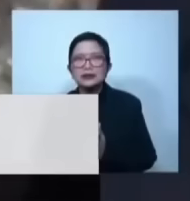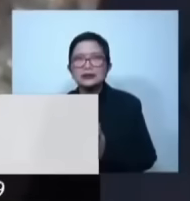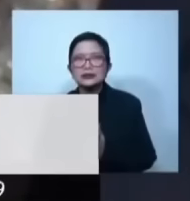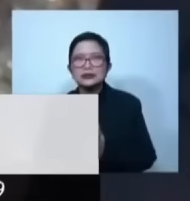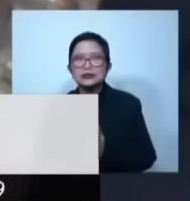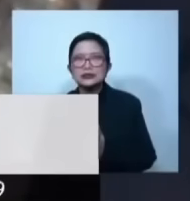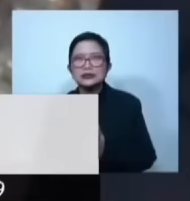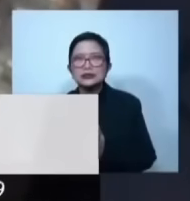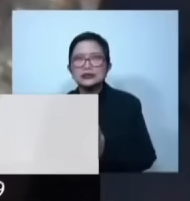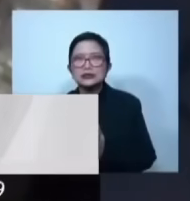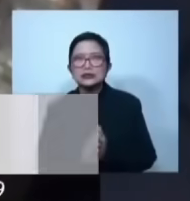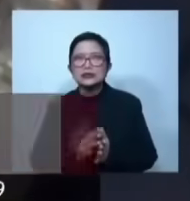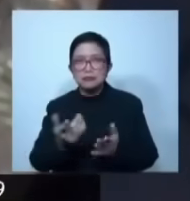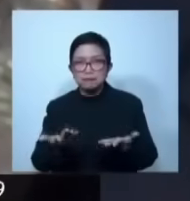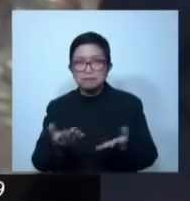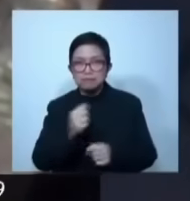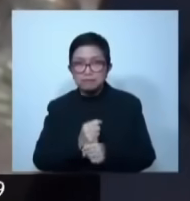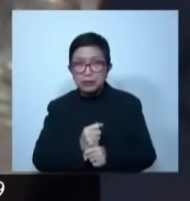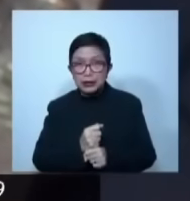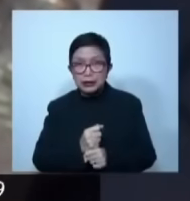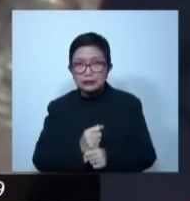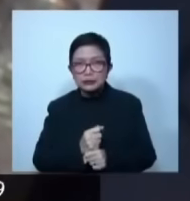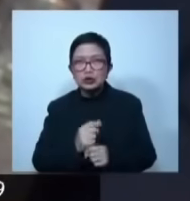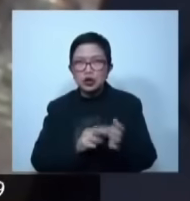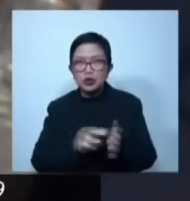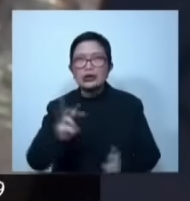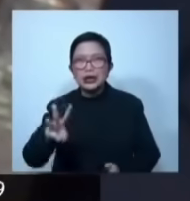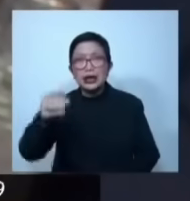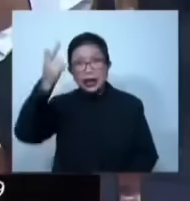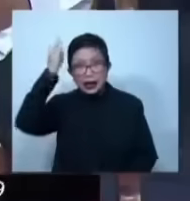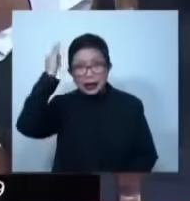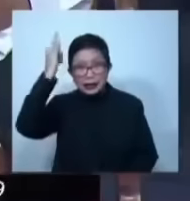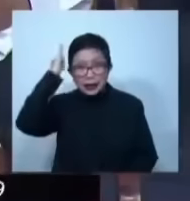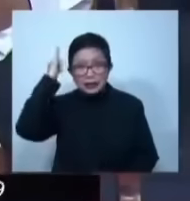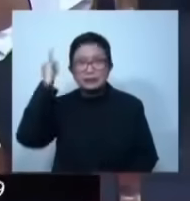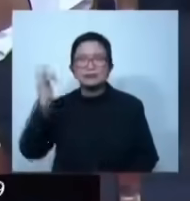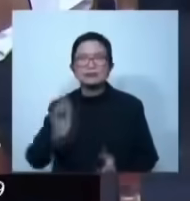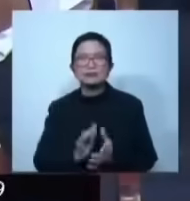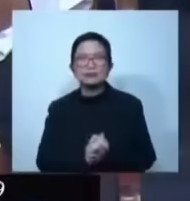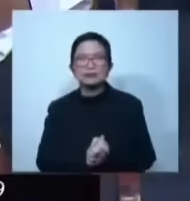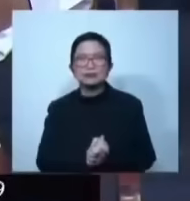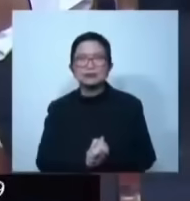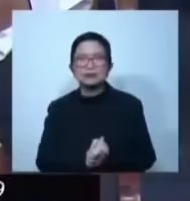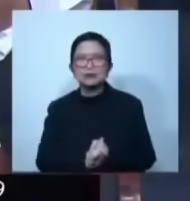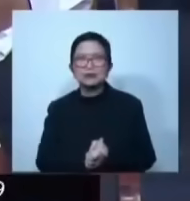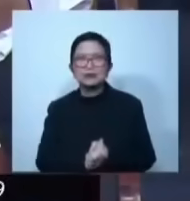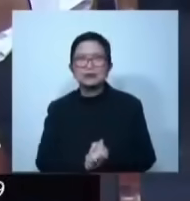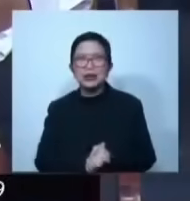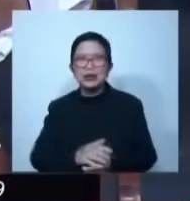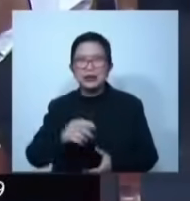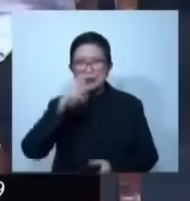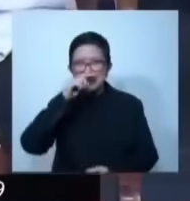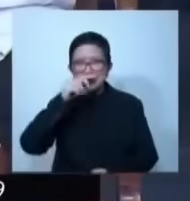Pasangan calon Presiden dan Wakil Presiden Nomor ur Bapak H Gar Mip dan bapak